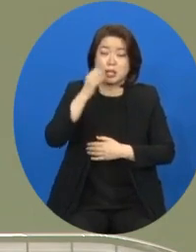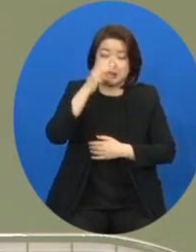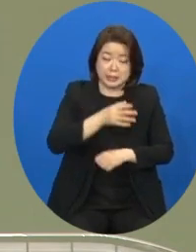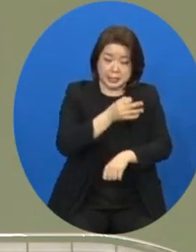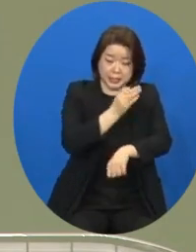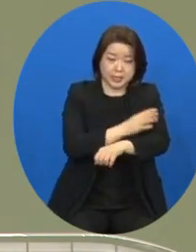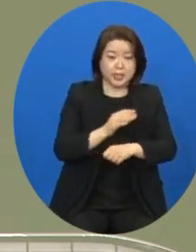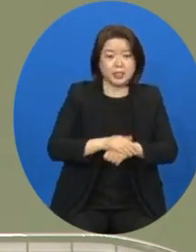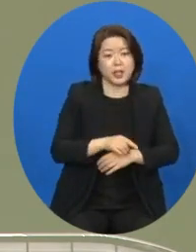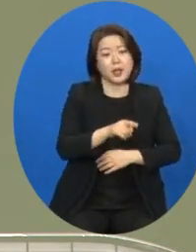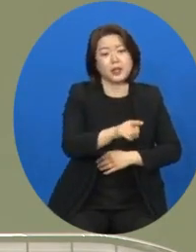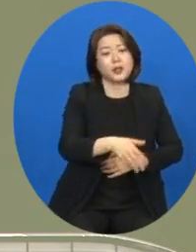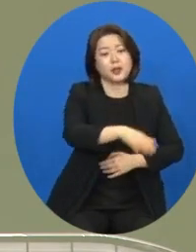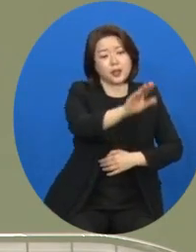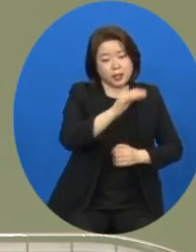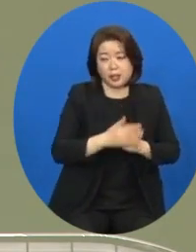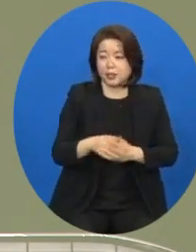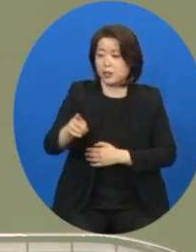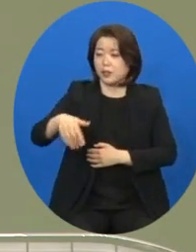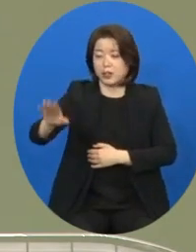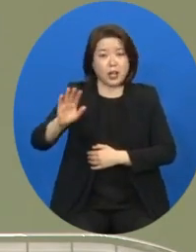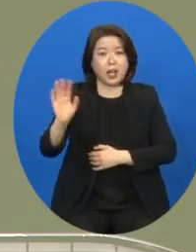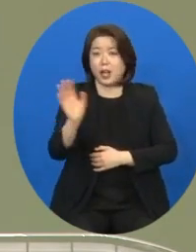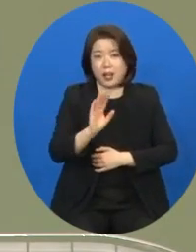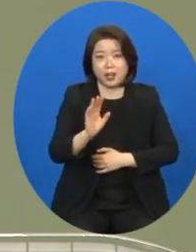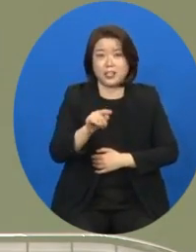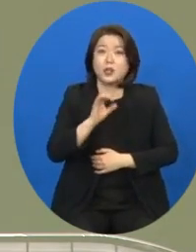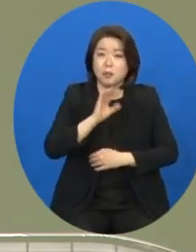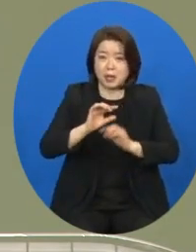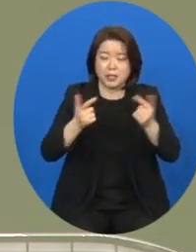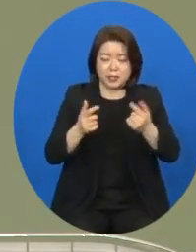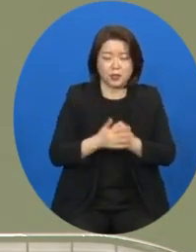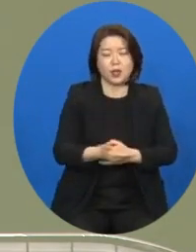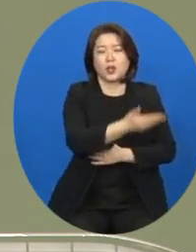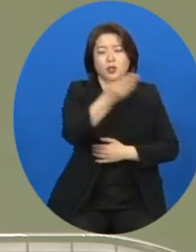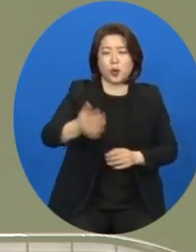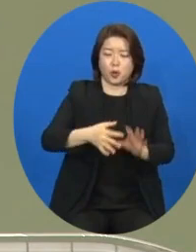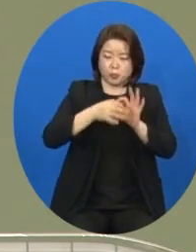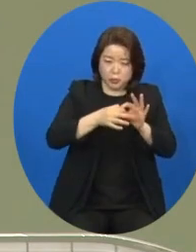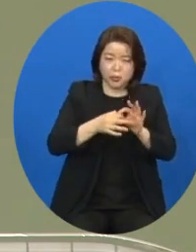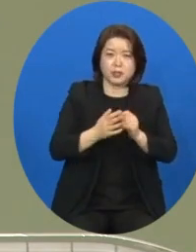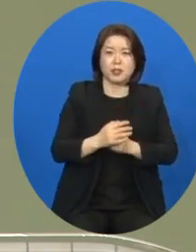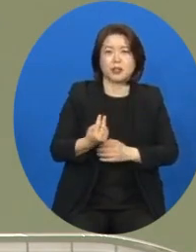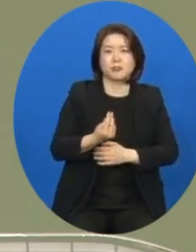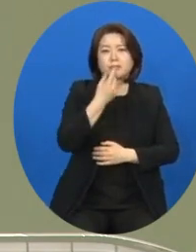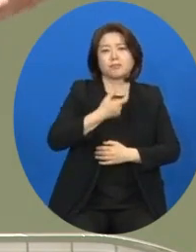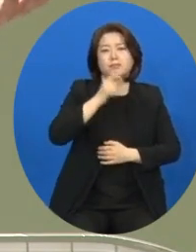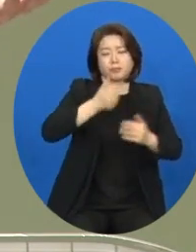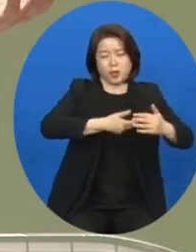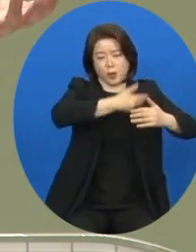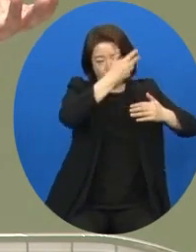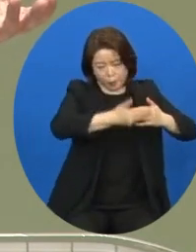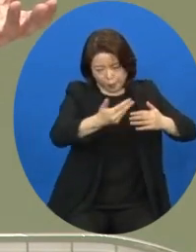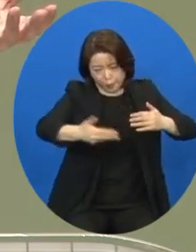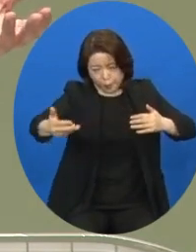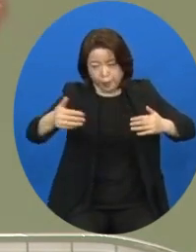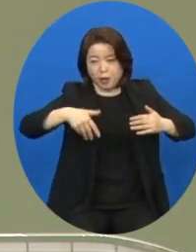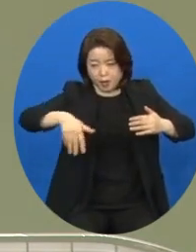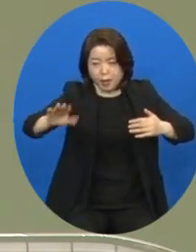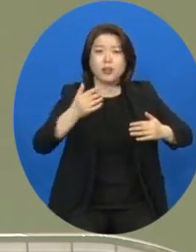살기를 원하는 정도가 아닙니다. 여러분을 통하여 생수의 강으로 흘러나가기를